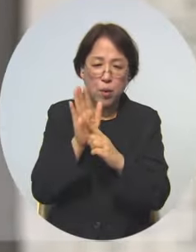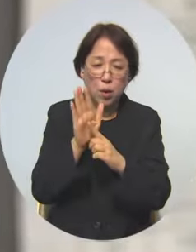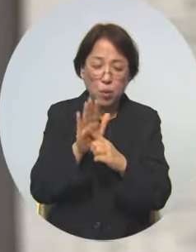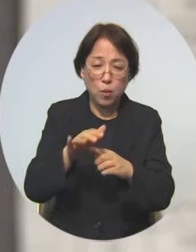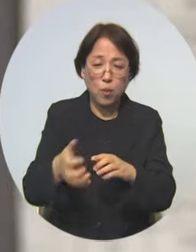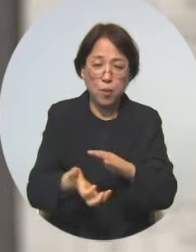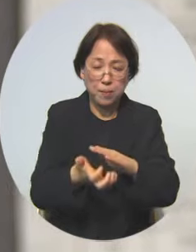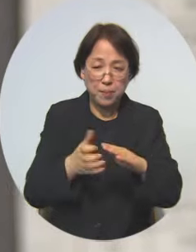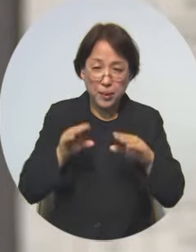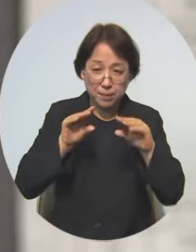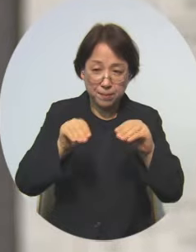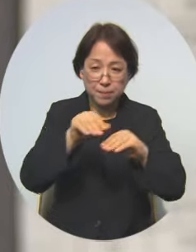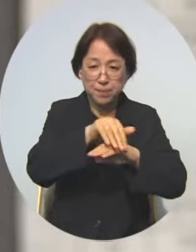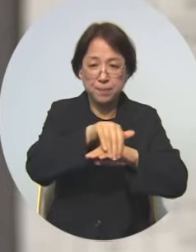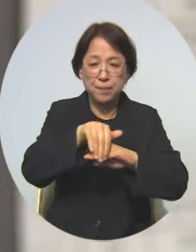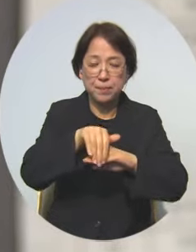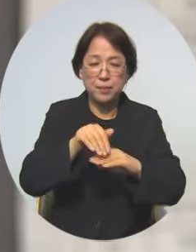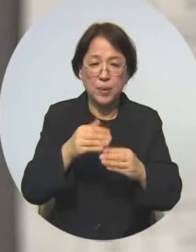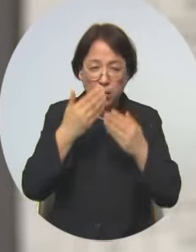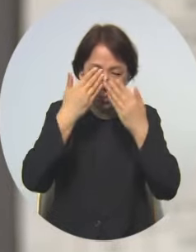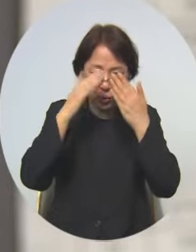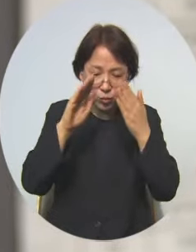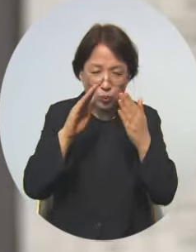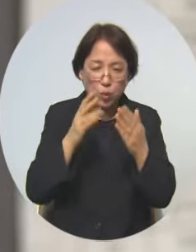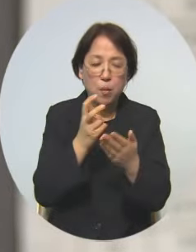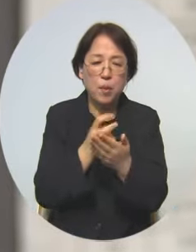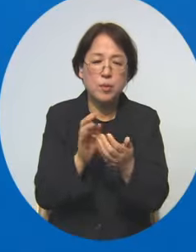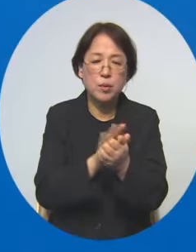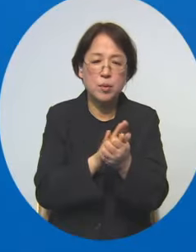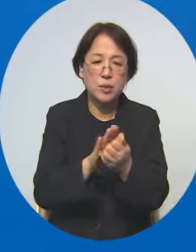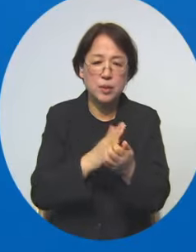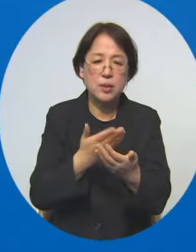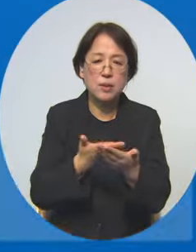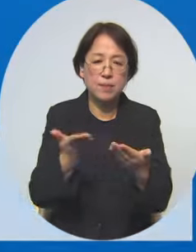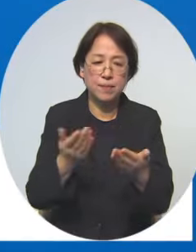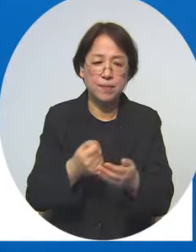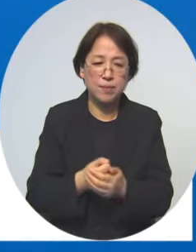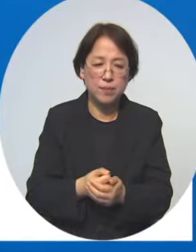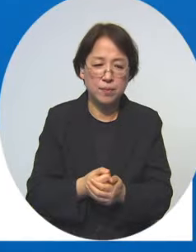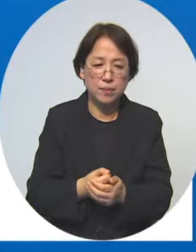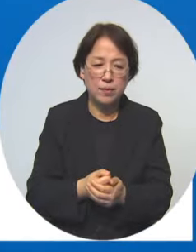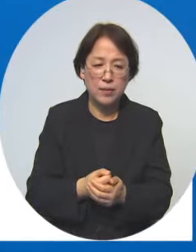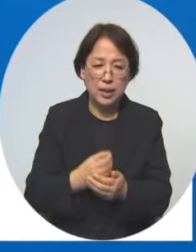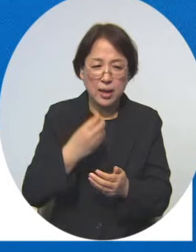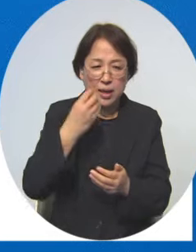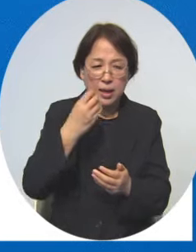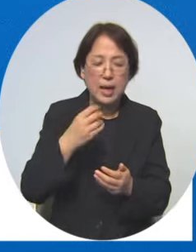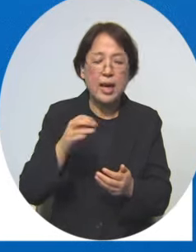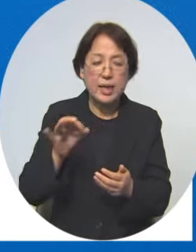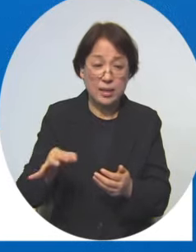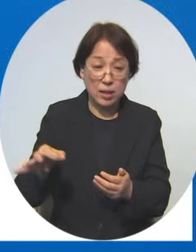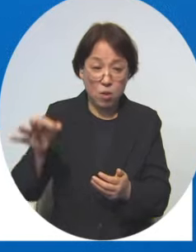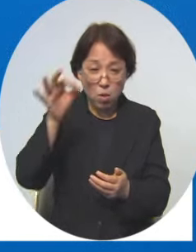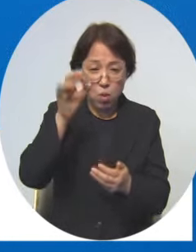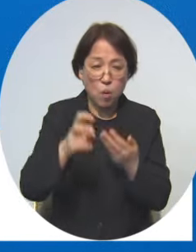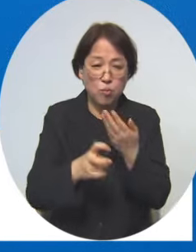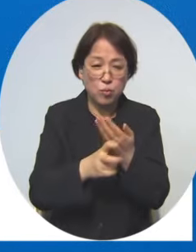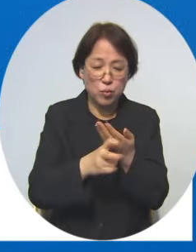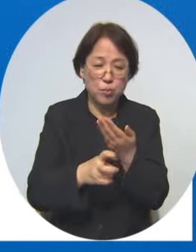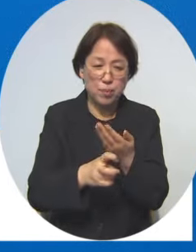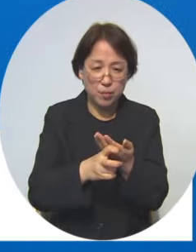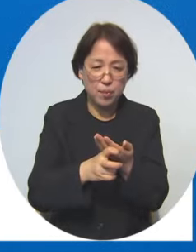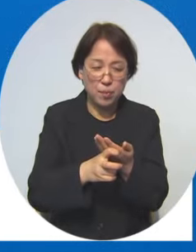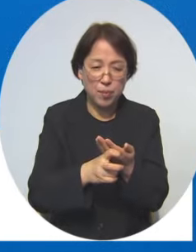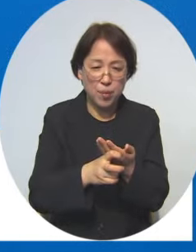차단할 계획입니다. 무료 법률 서비스도 지원합니다. 고금리 및 불법 채권 추심으로 고통받고 계시다면